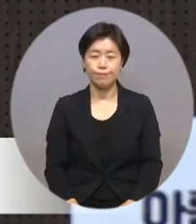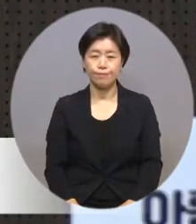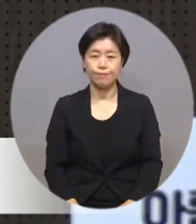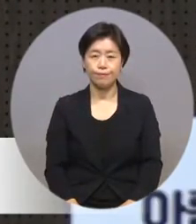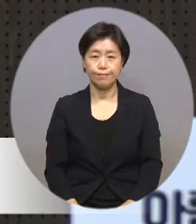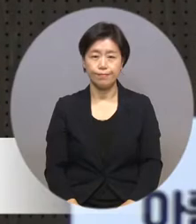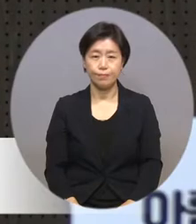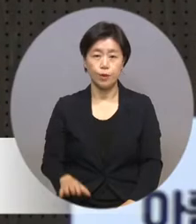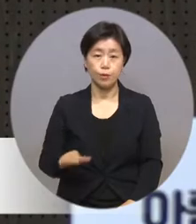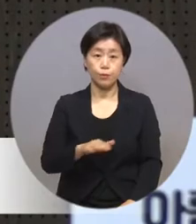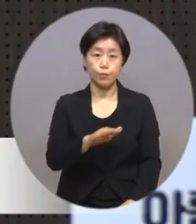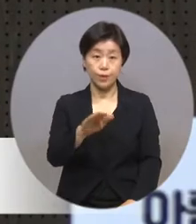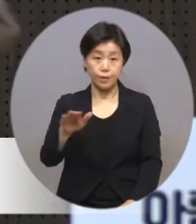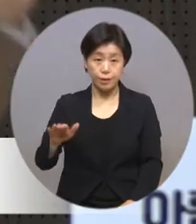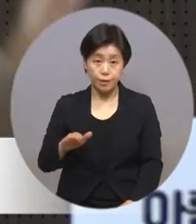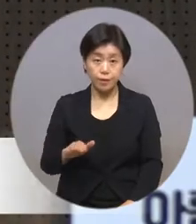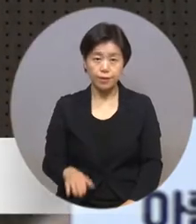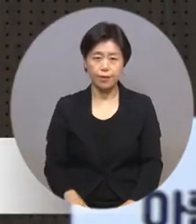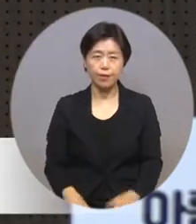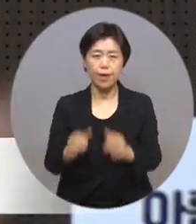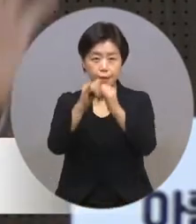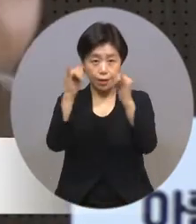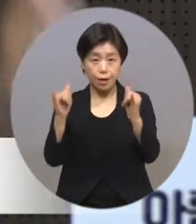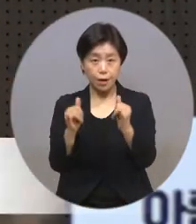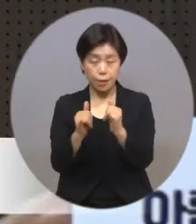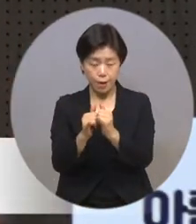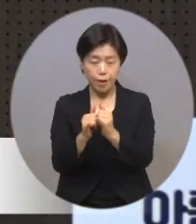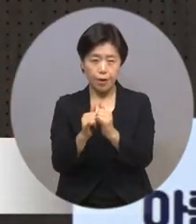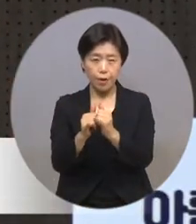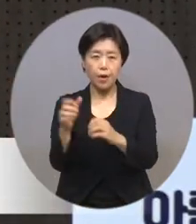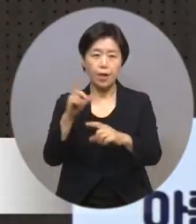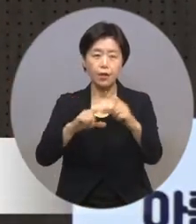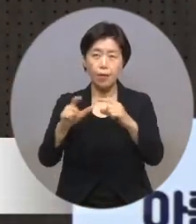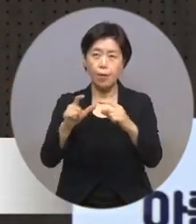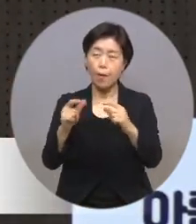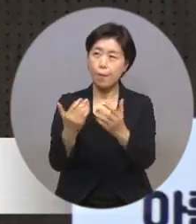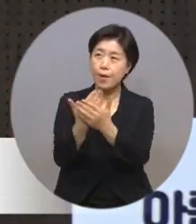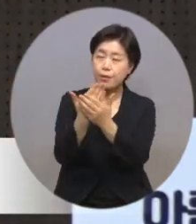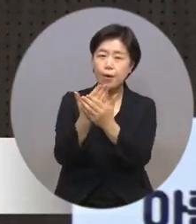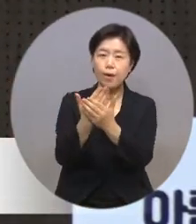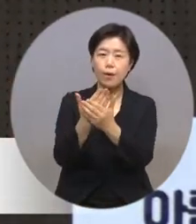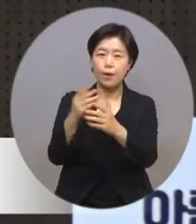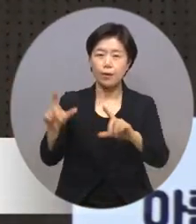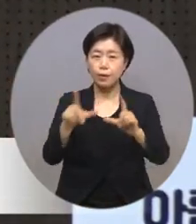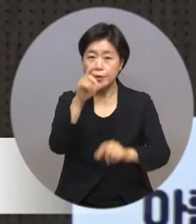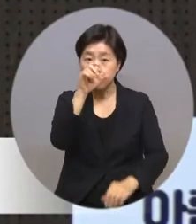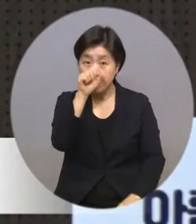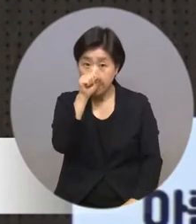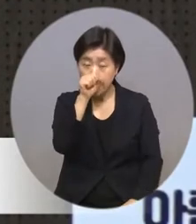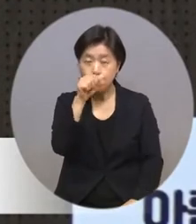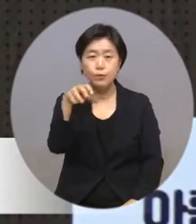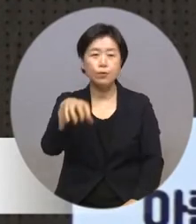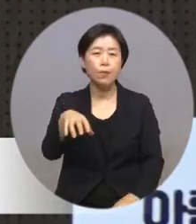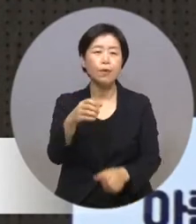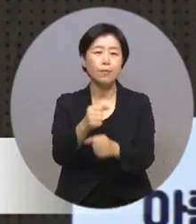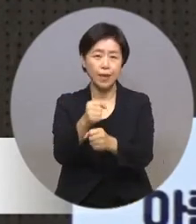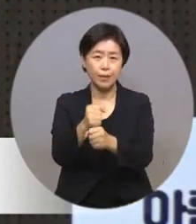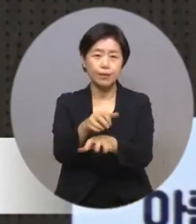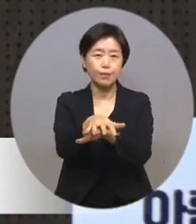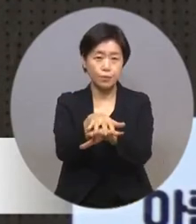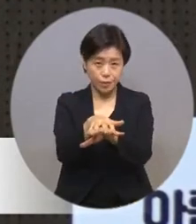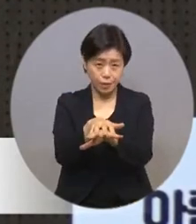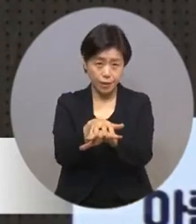생각합니다. 우리들이 우리 사회를 보다 질럽고 살맛 나는 그런 도시를 만드는 네트워크를